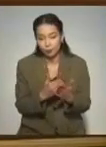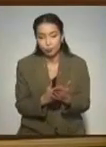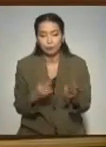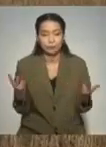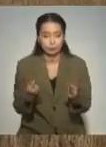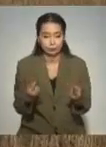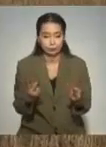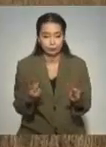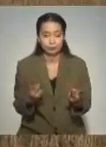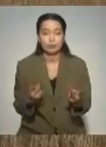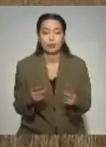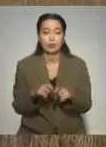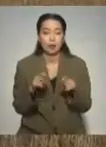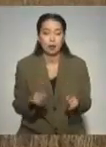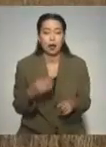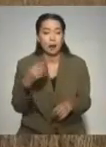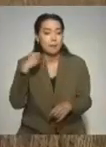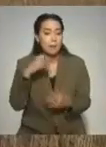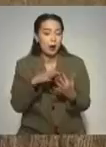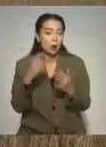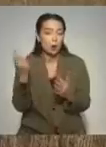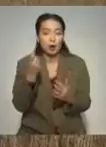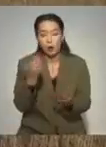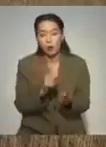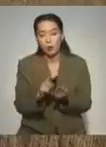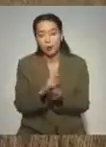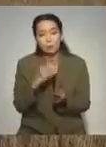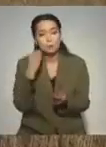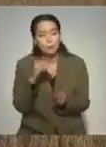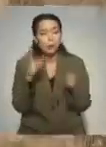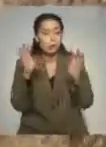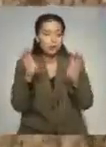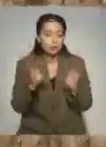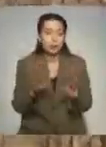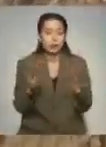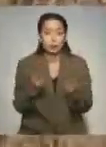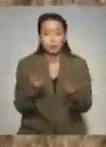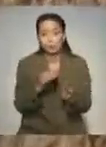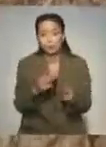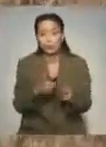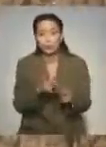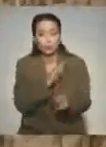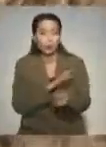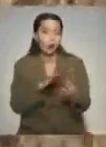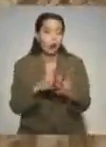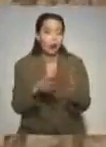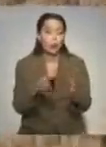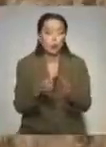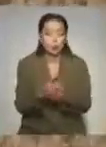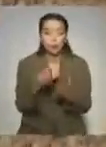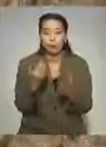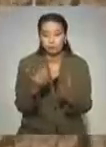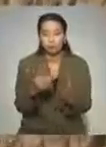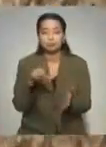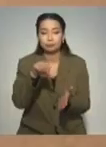болуға тиіс. Президент ауыл шаруашылығы саласындағы реформаларға сапалы заңдарға жетекенін және бұл жұмысқа ауыл партиясы